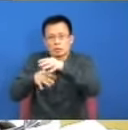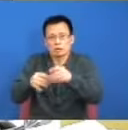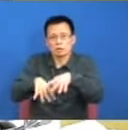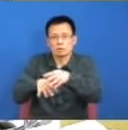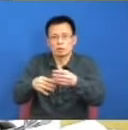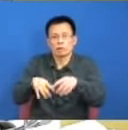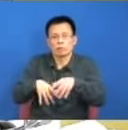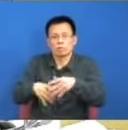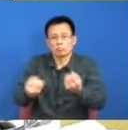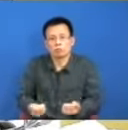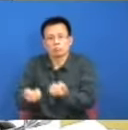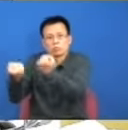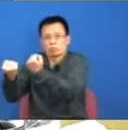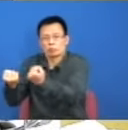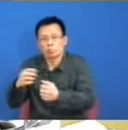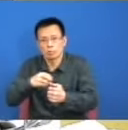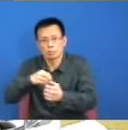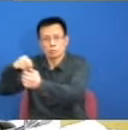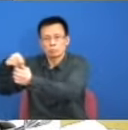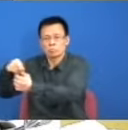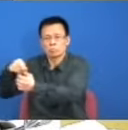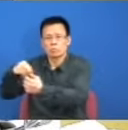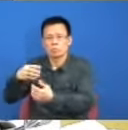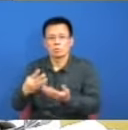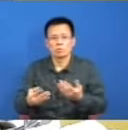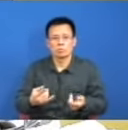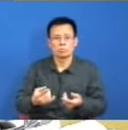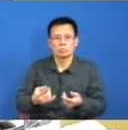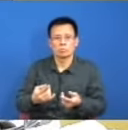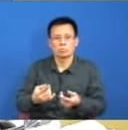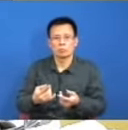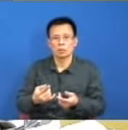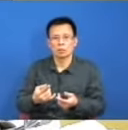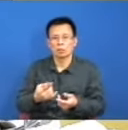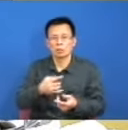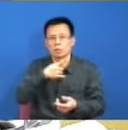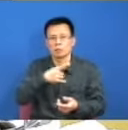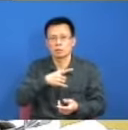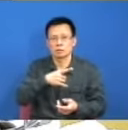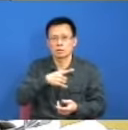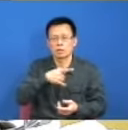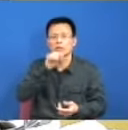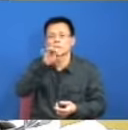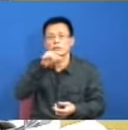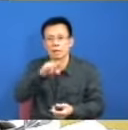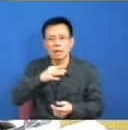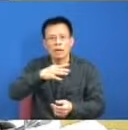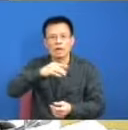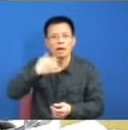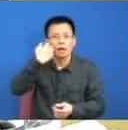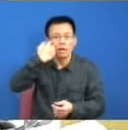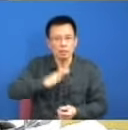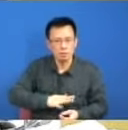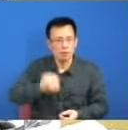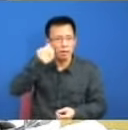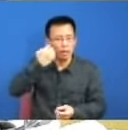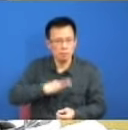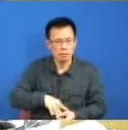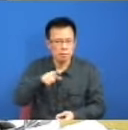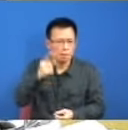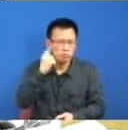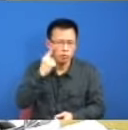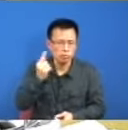同啲示威者接觸嗰陣咧。佢哋有時都會大家依叫冷靜啊，或者會問你你願唔願意自己離